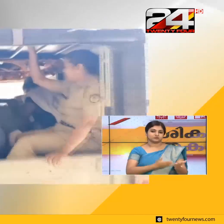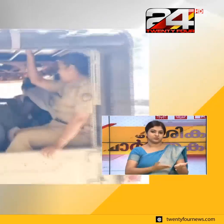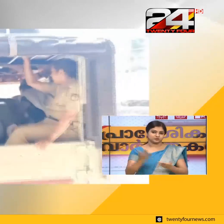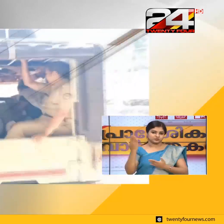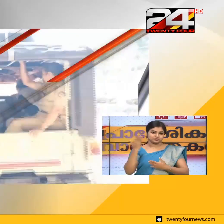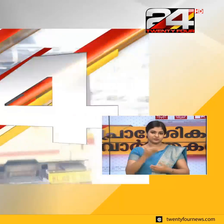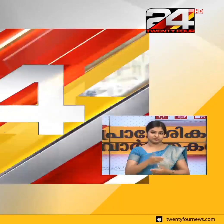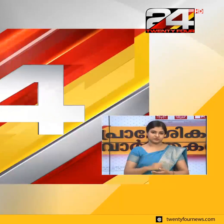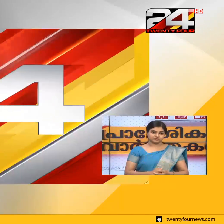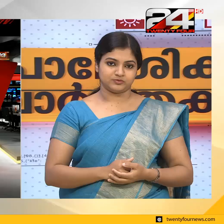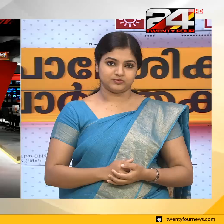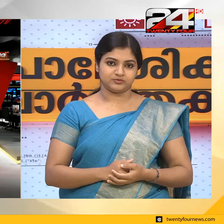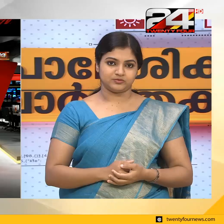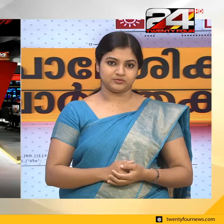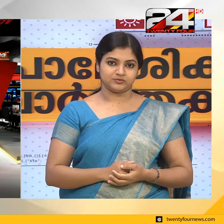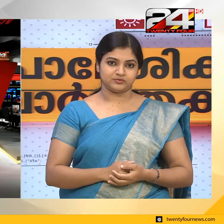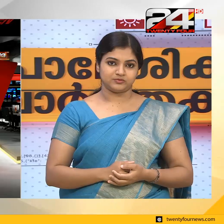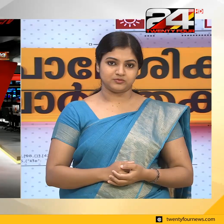കൊല്ലം.